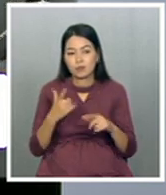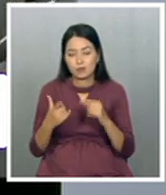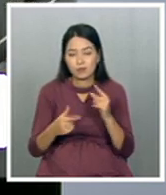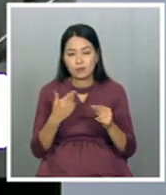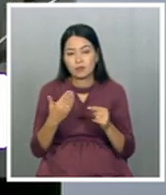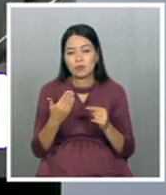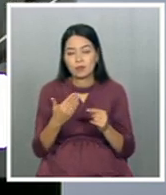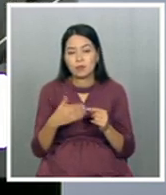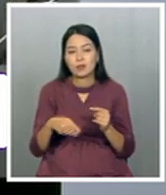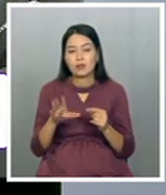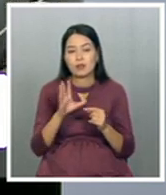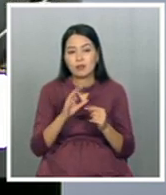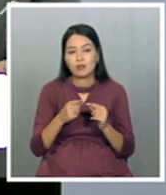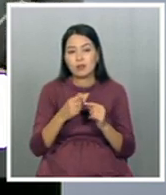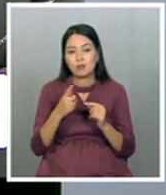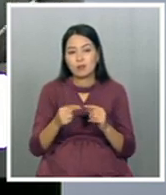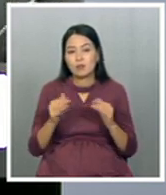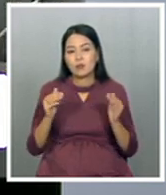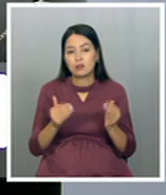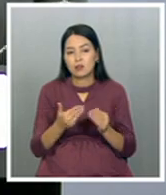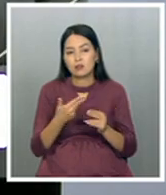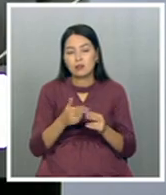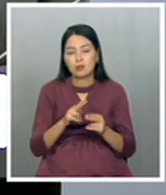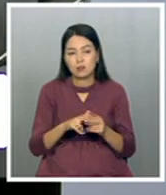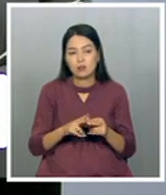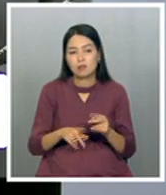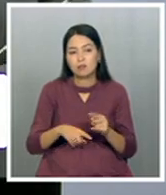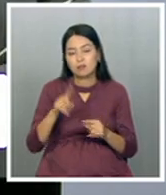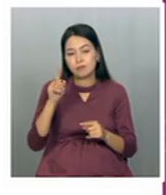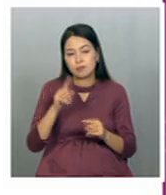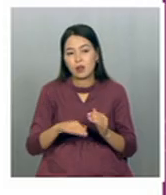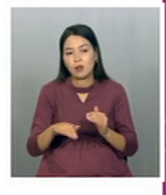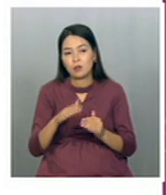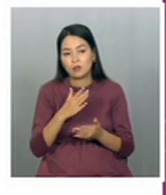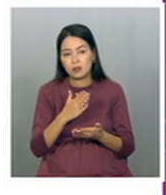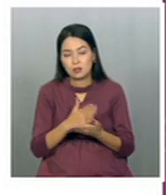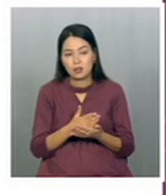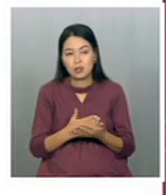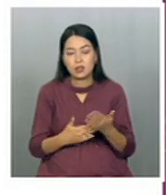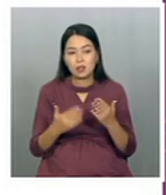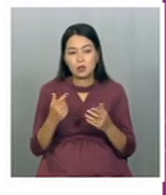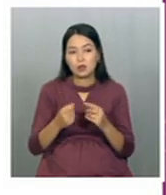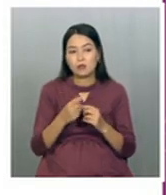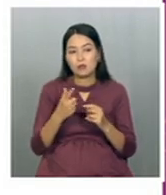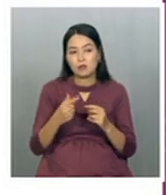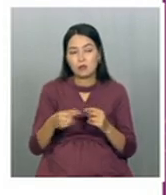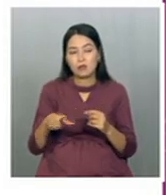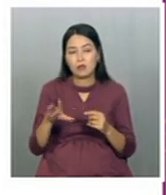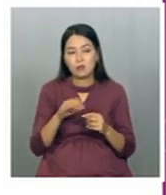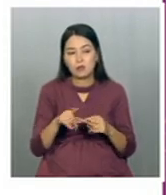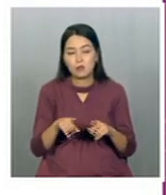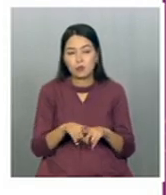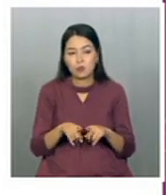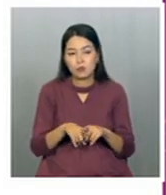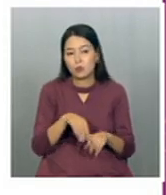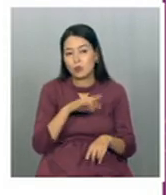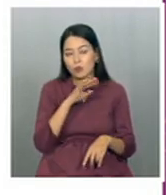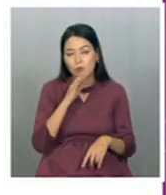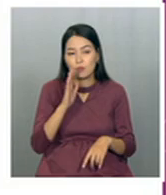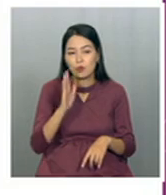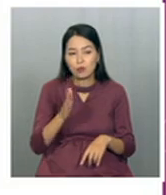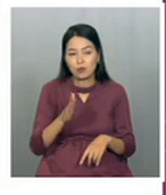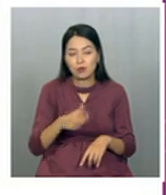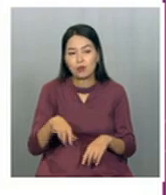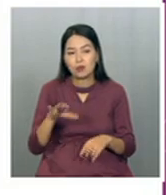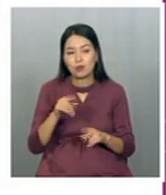саны аз болатын болса, олардың беттік аудандары көп болады. Ал егер де жапырақтарының саны өте көп болатын болса,